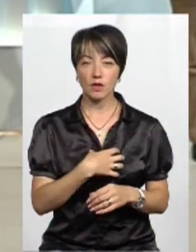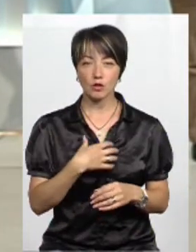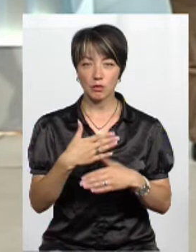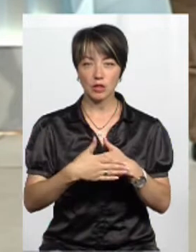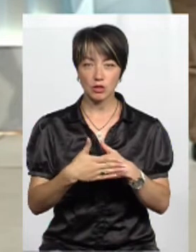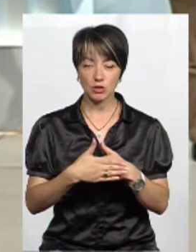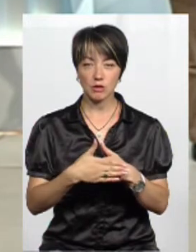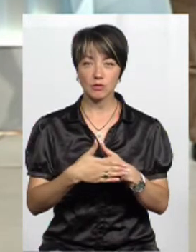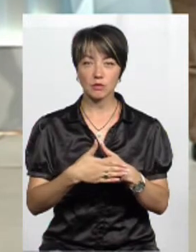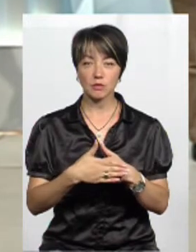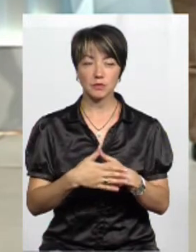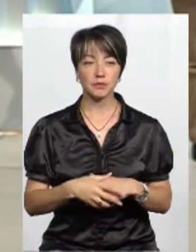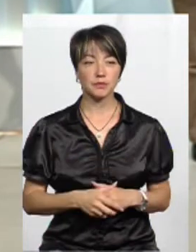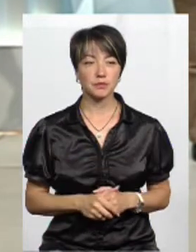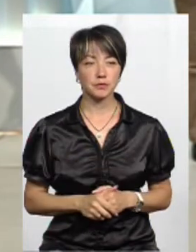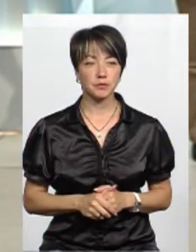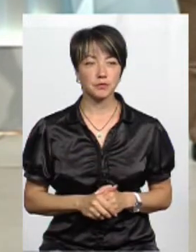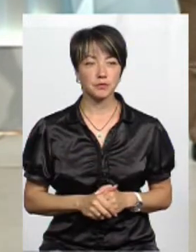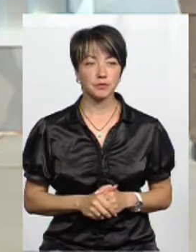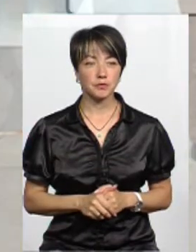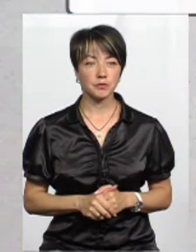буде найближчою. От на верхньому, прошу, дивіться.